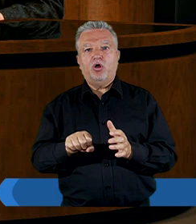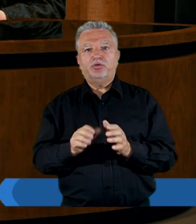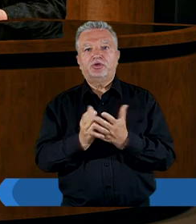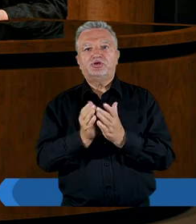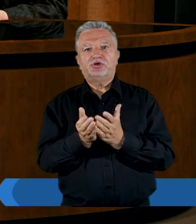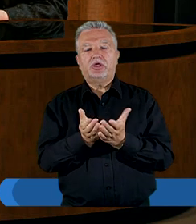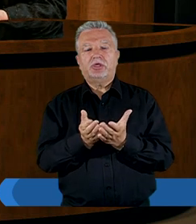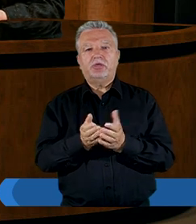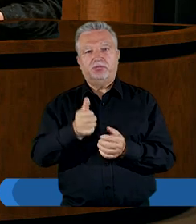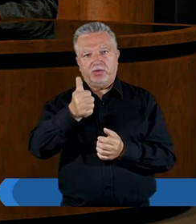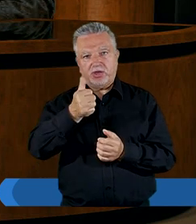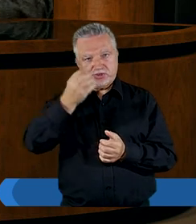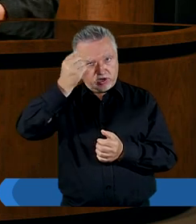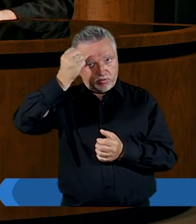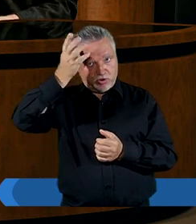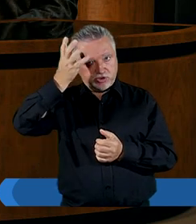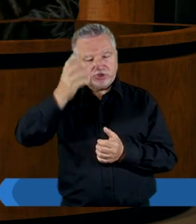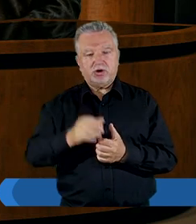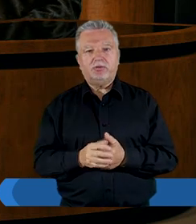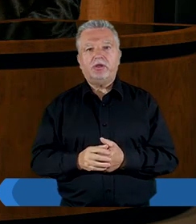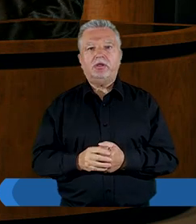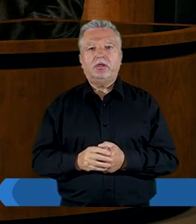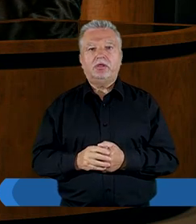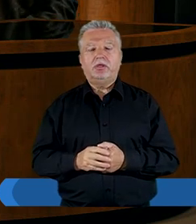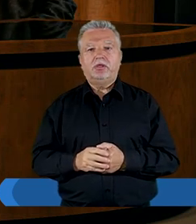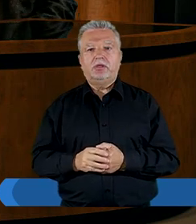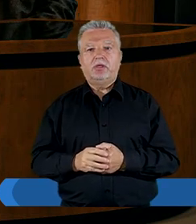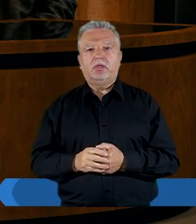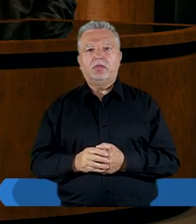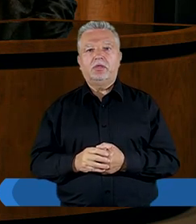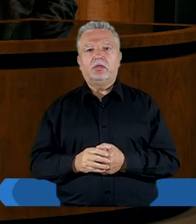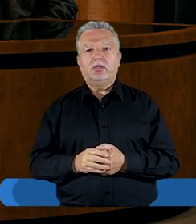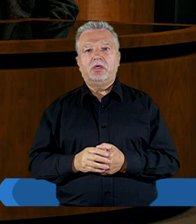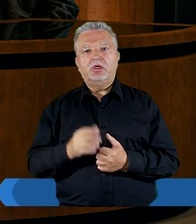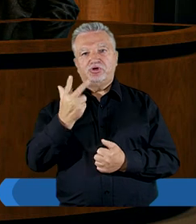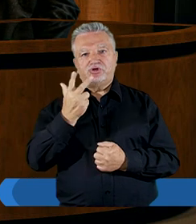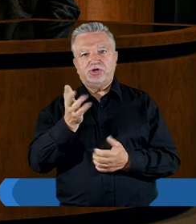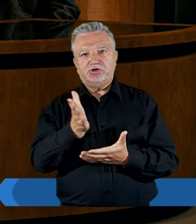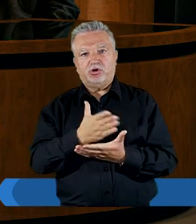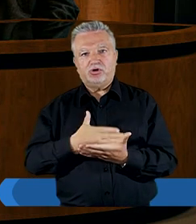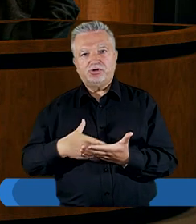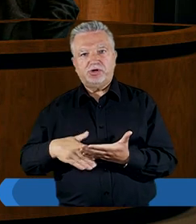Rodzaju, pierwszych czterech wierszy z trzeciego rozdziału,